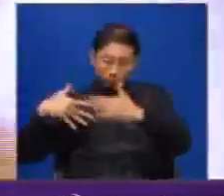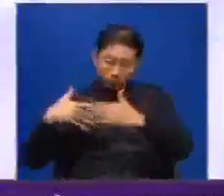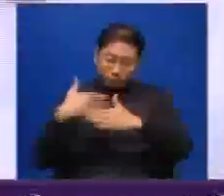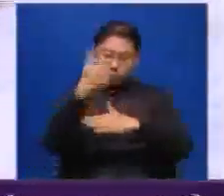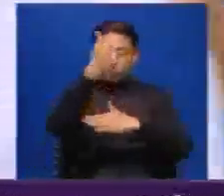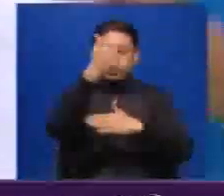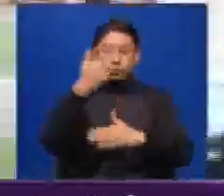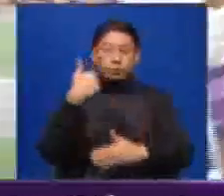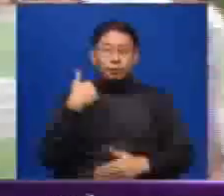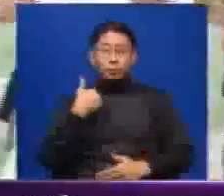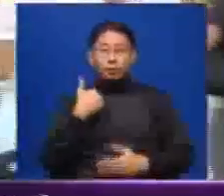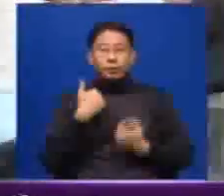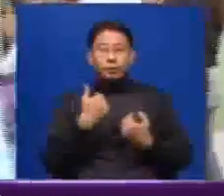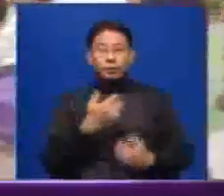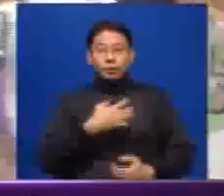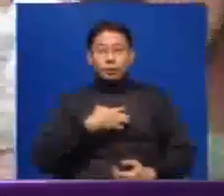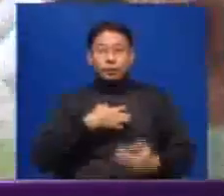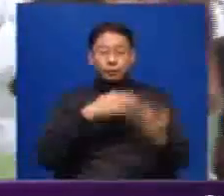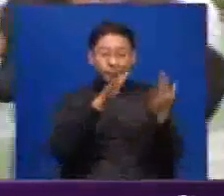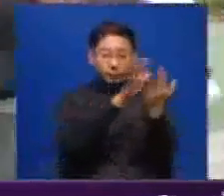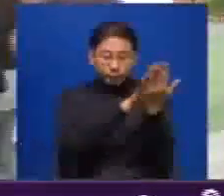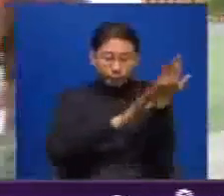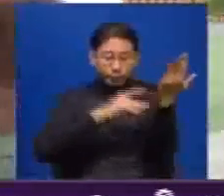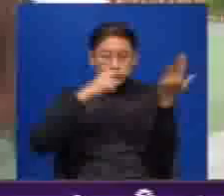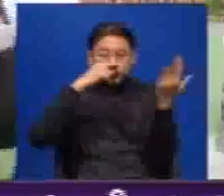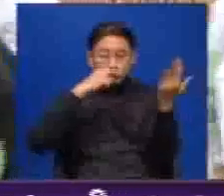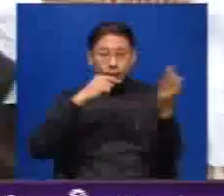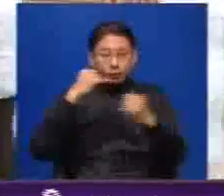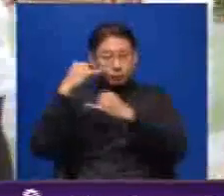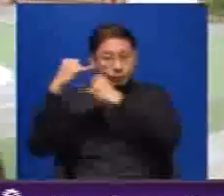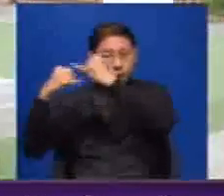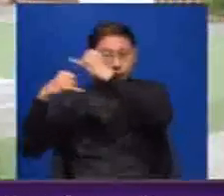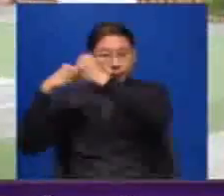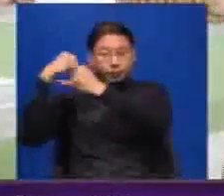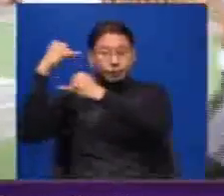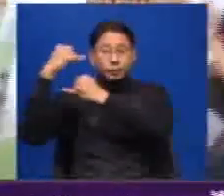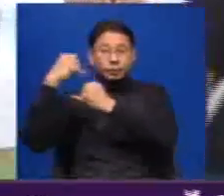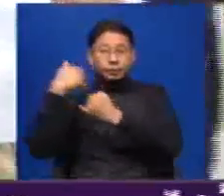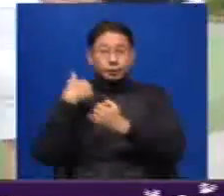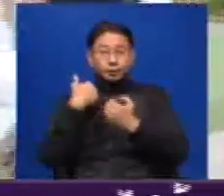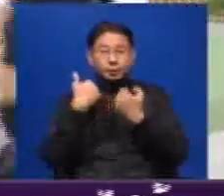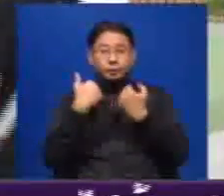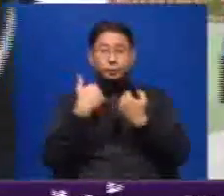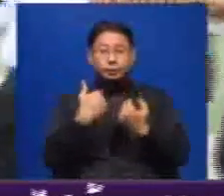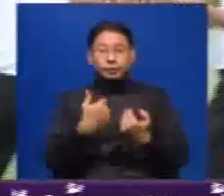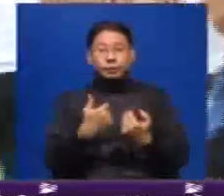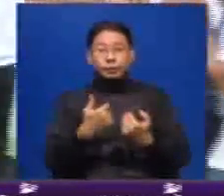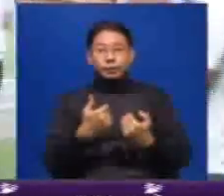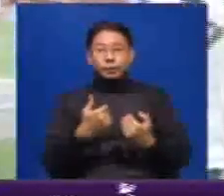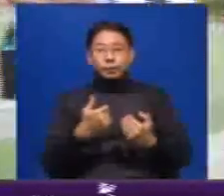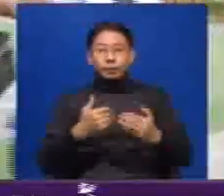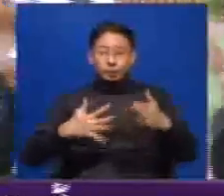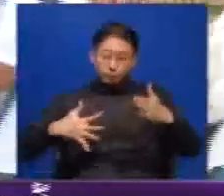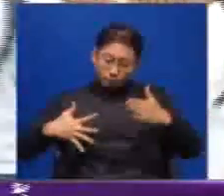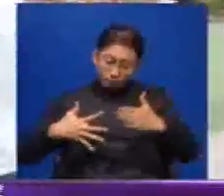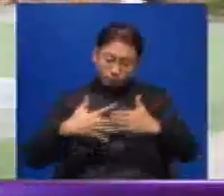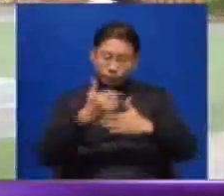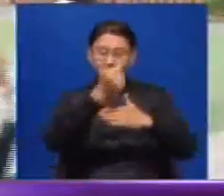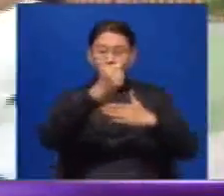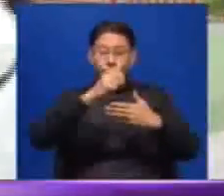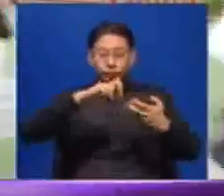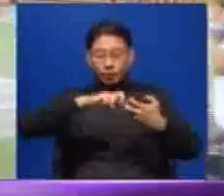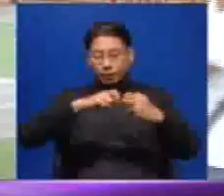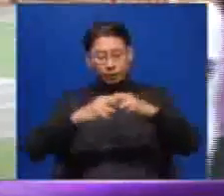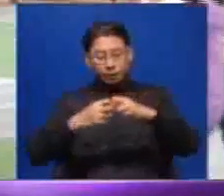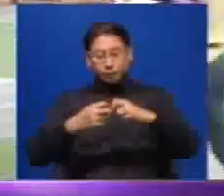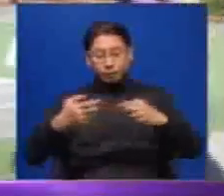ได ้ต้องการให้ประเทศชาติประเทศชาติเจริญประเทศชาติขาดความขัดแย้งกันแ